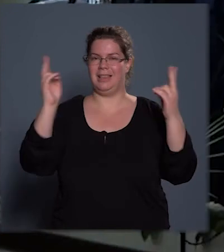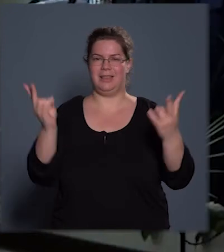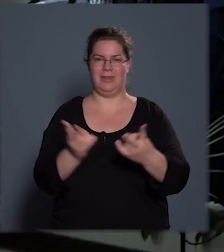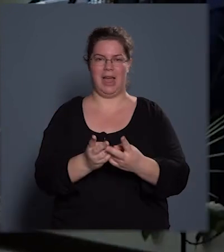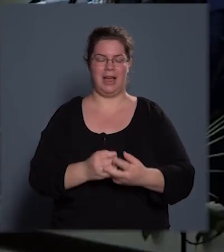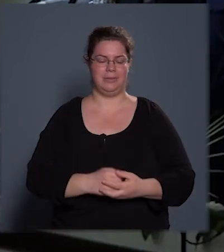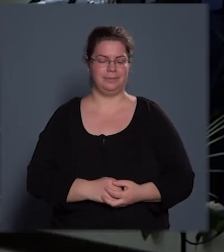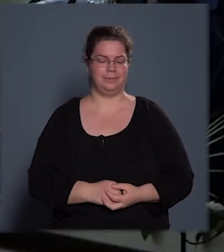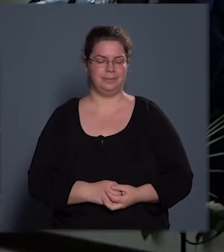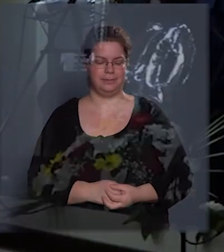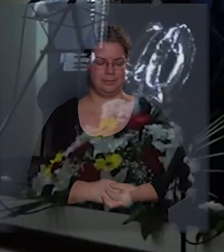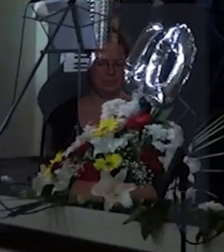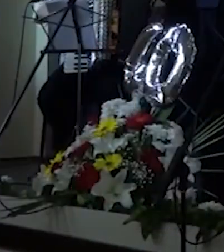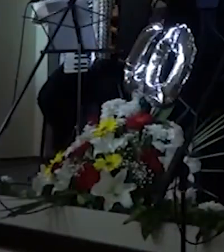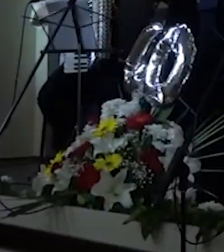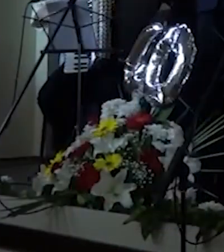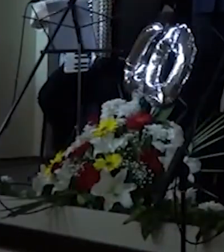világ.